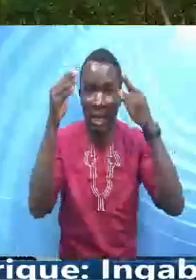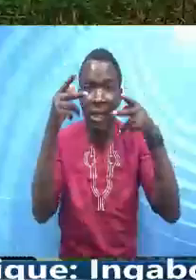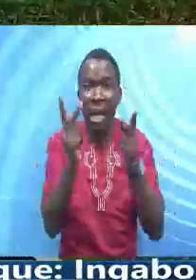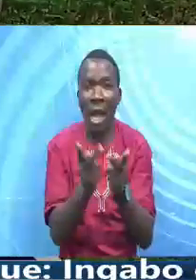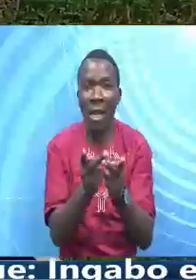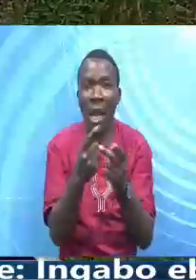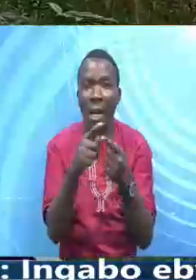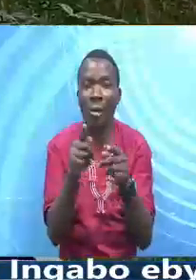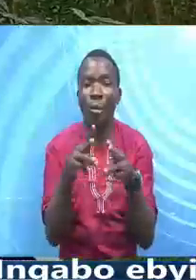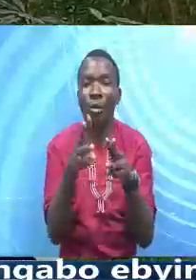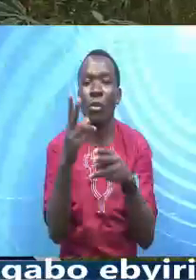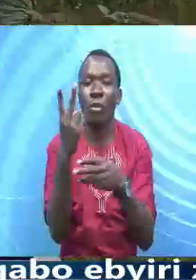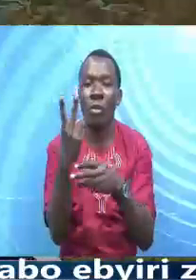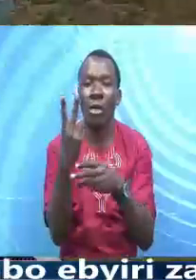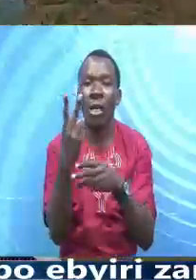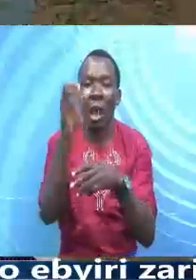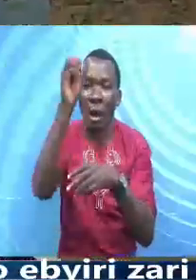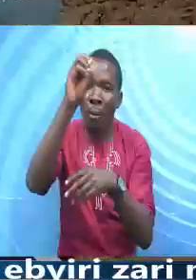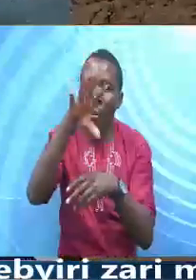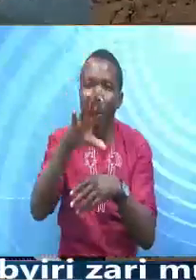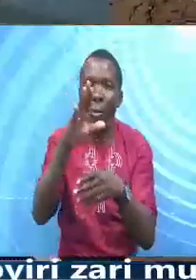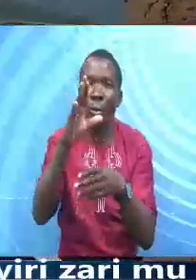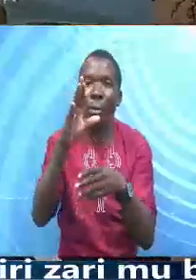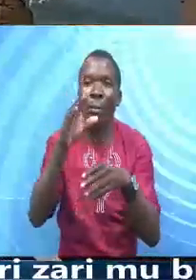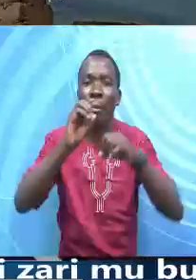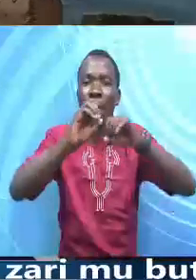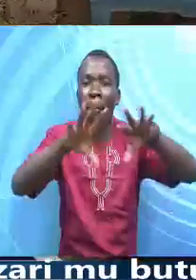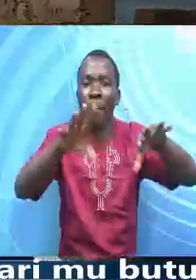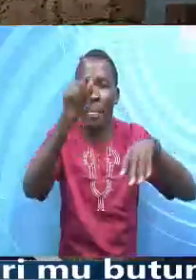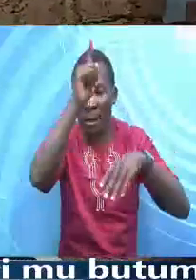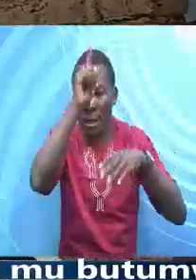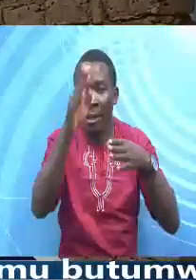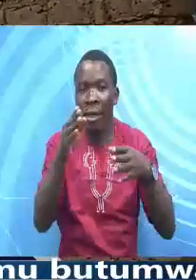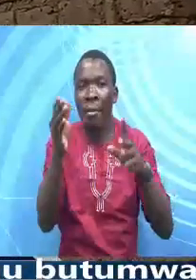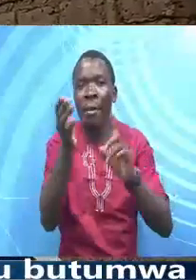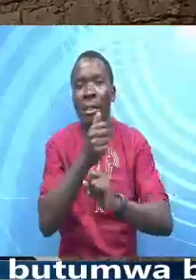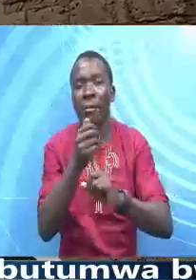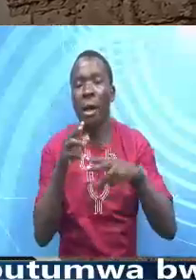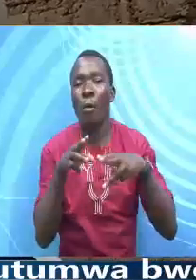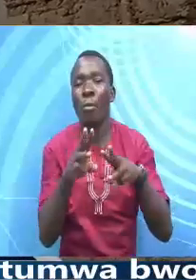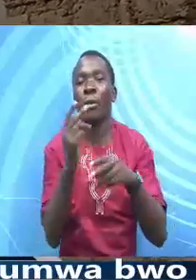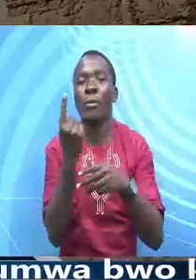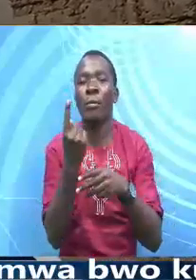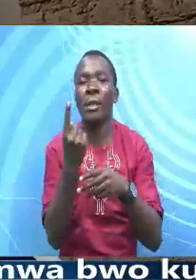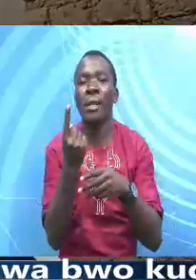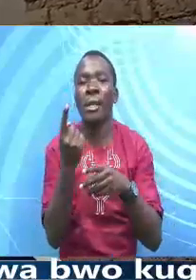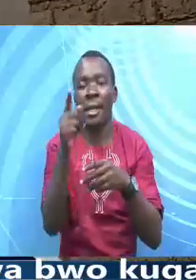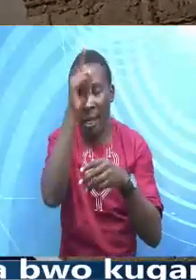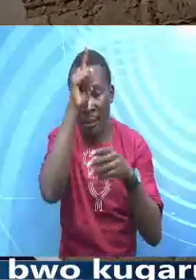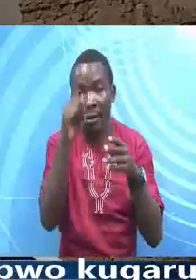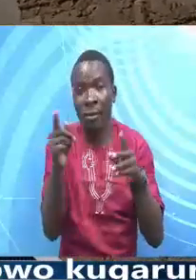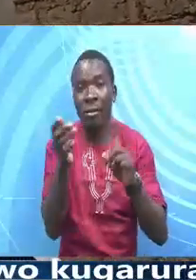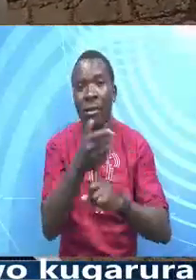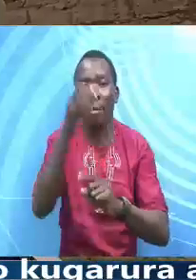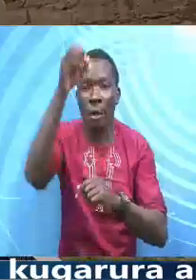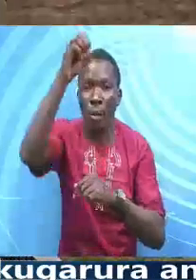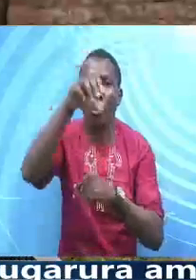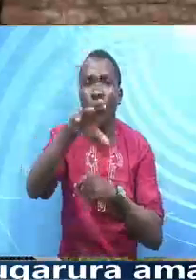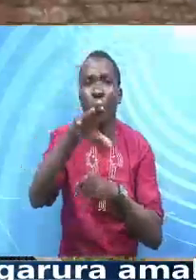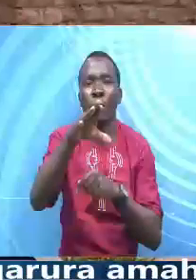buryo bubiri amashanyarazi agezwa ku baturage hatazaburamo uburyo bumwe aba baturage bazabona amashanyarazi.